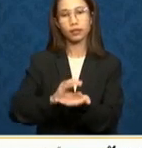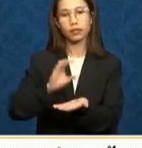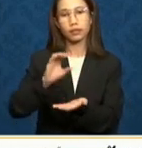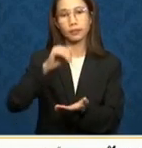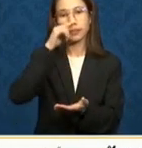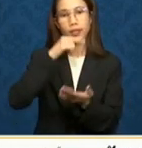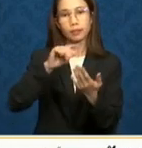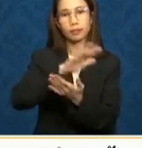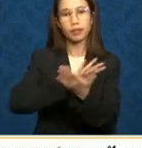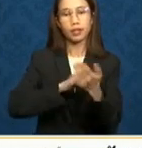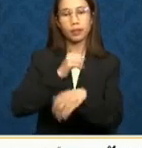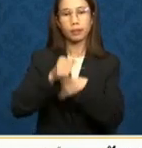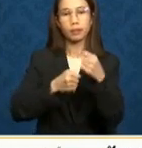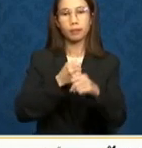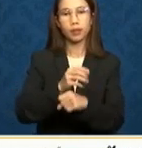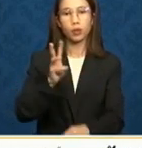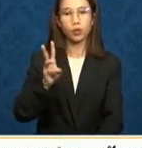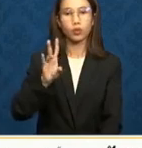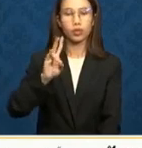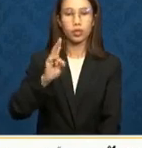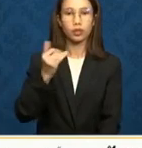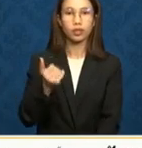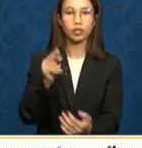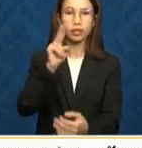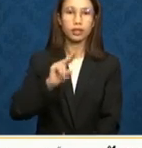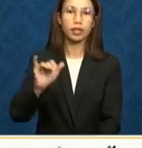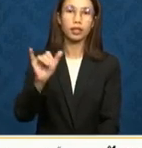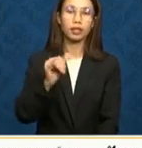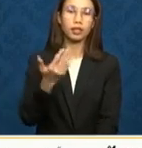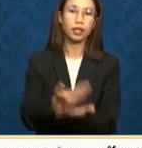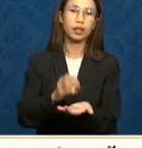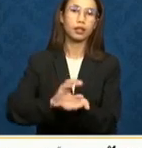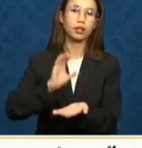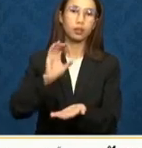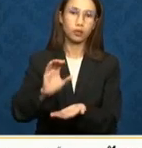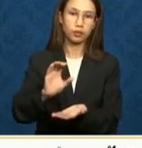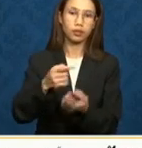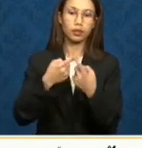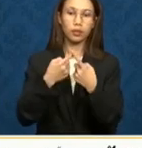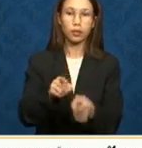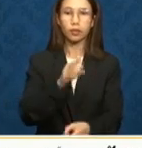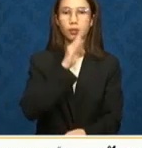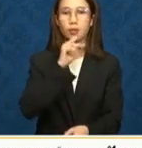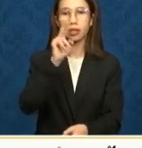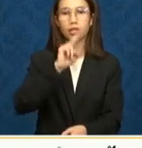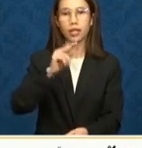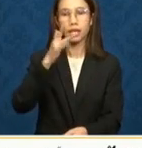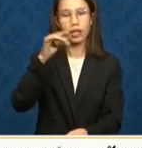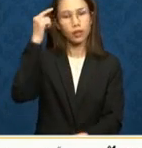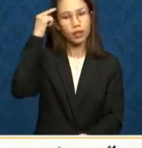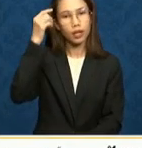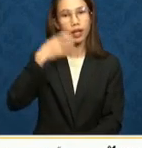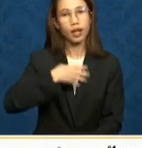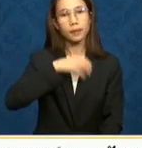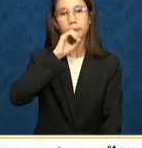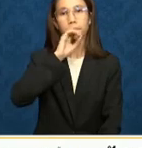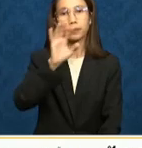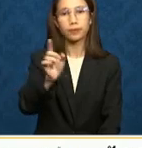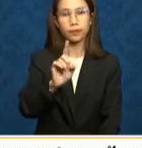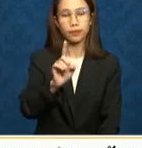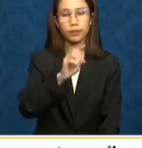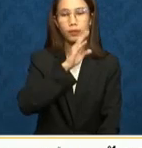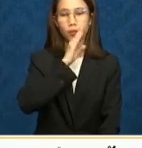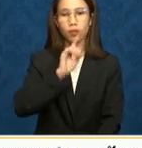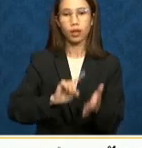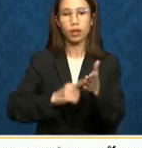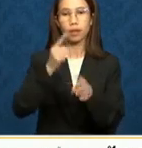ทศปี2567ยังไม่ได้สามารถจะใช้ได้เลยในเรื่องของงบลงทุนแต่เมื่อได้ใช้แล้วก็ได้เรียนให้ทราบแล้วว่านะครับขั้นต่ำ